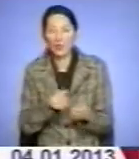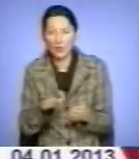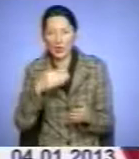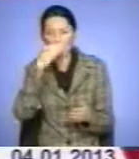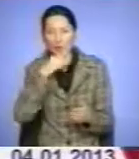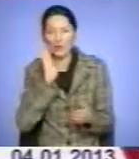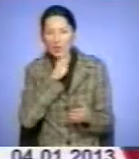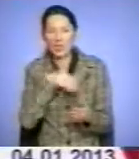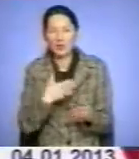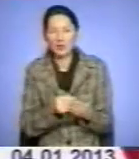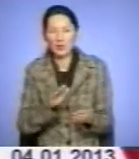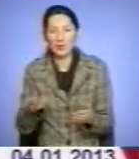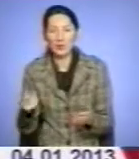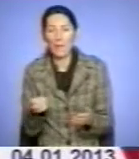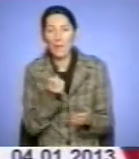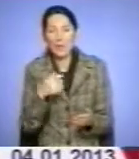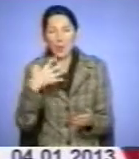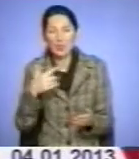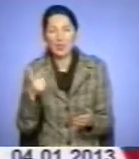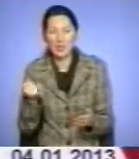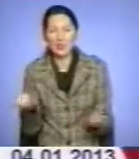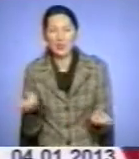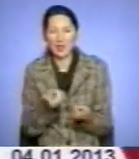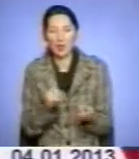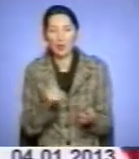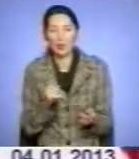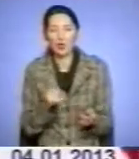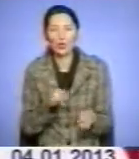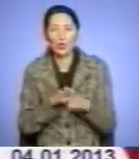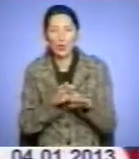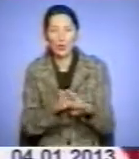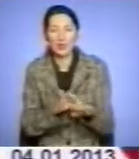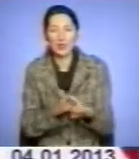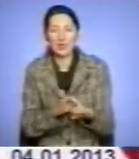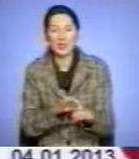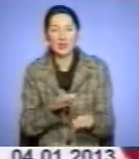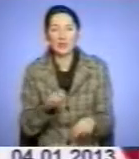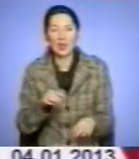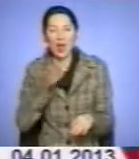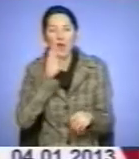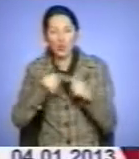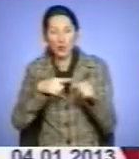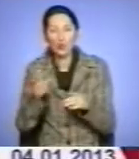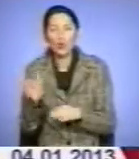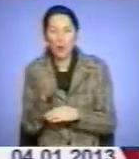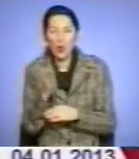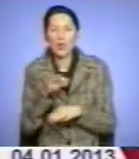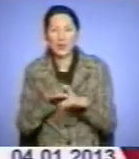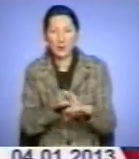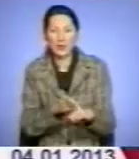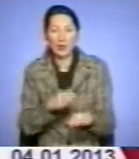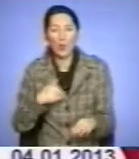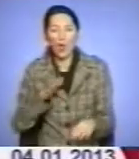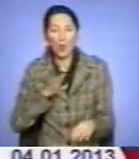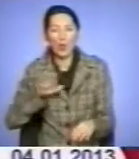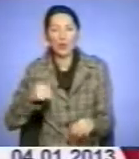чадам. Мінімум 50 гривень треба мати, щоб щось так провести, внучку погуляти. Ми були після Нового